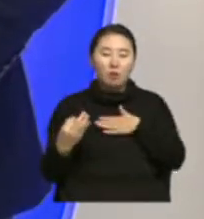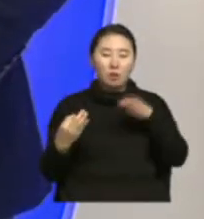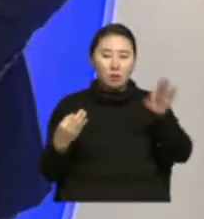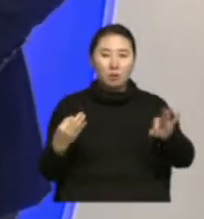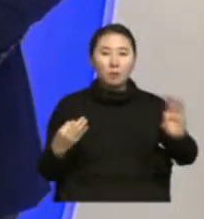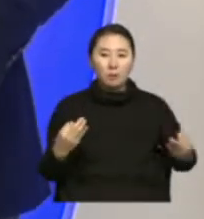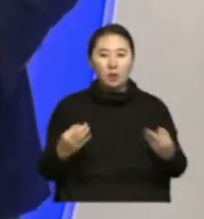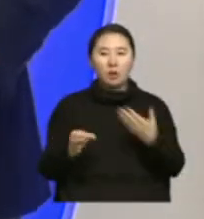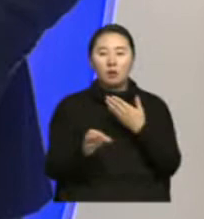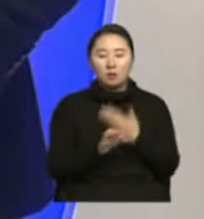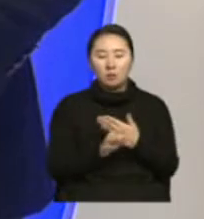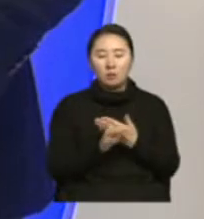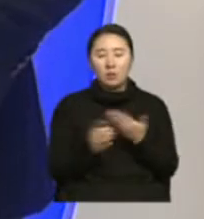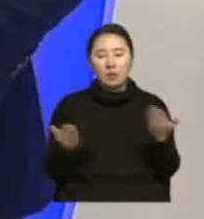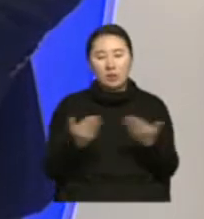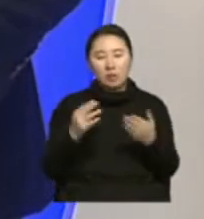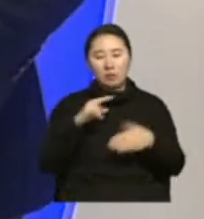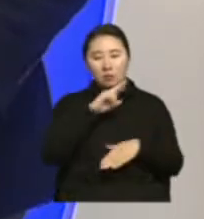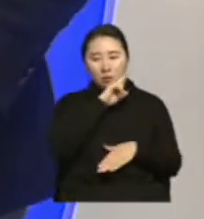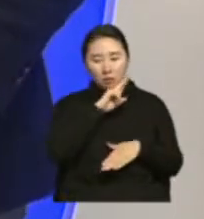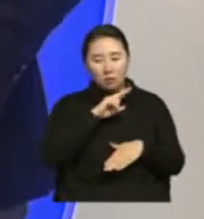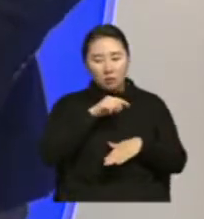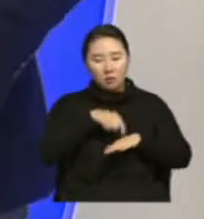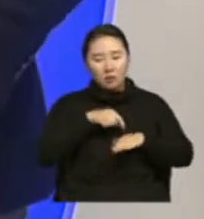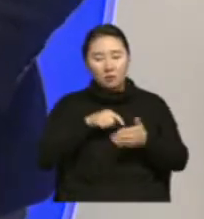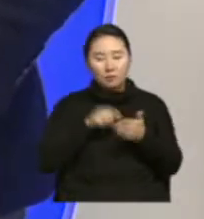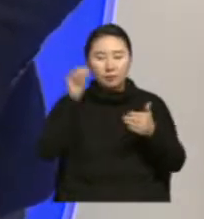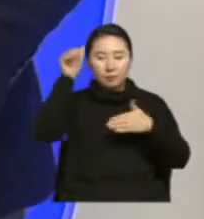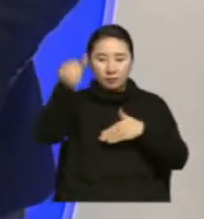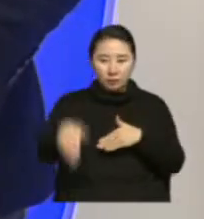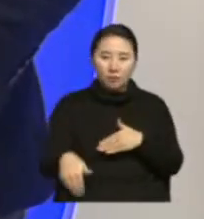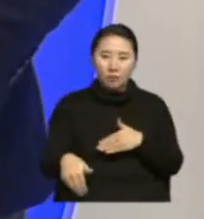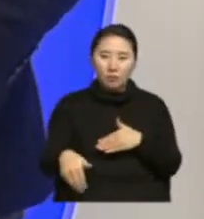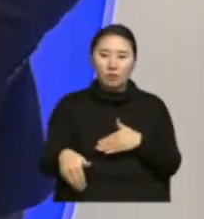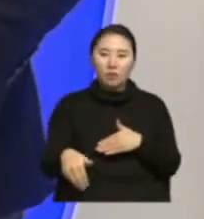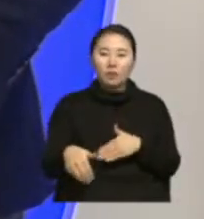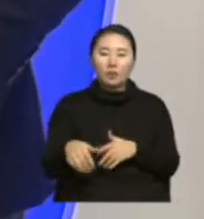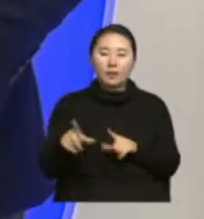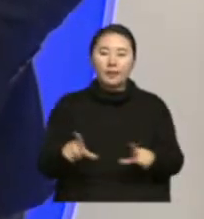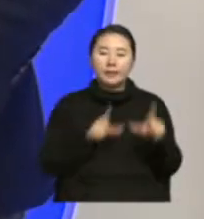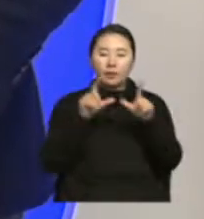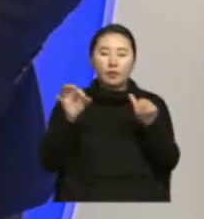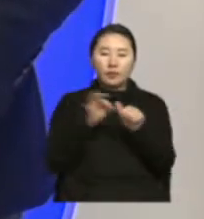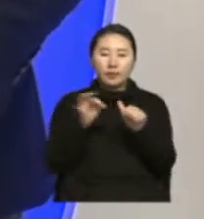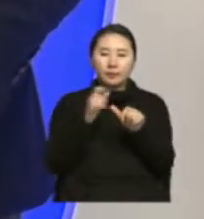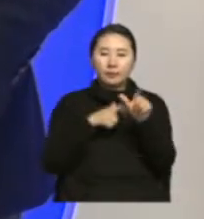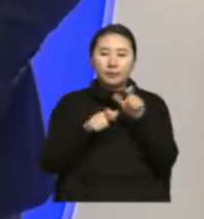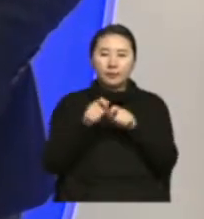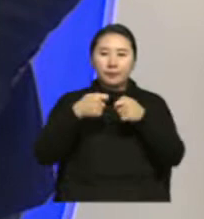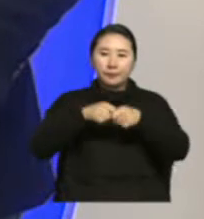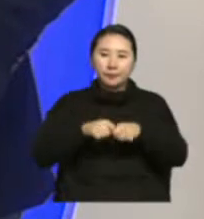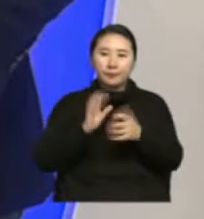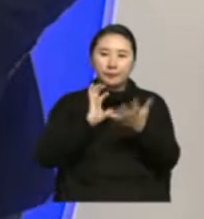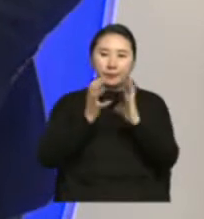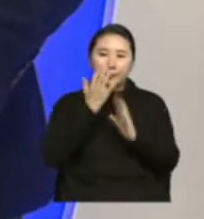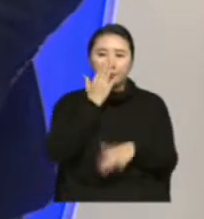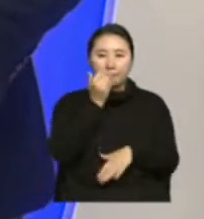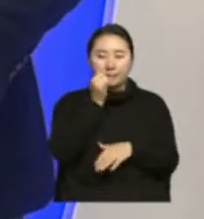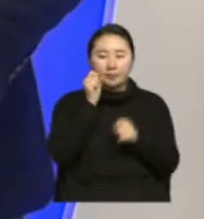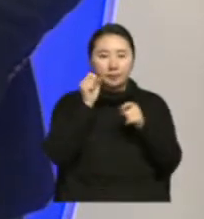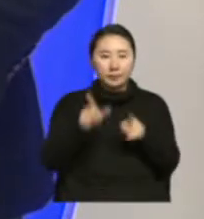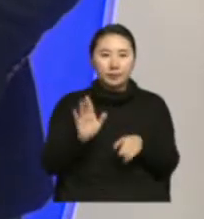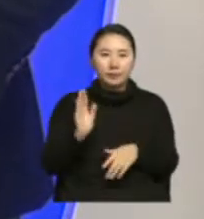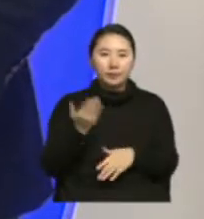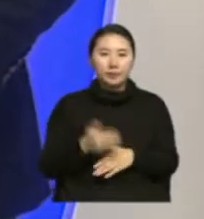적게 받는다면 근로의욕도 꺾이겠죠. 이번 연구를 통해 생활임금제를 보다 체계적으로 논의할 수 있는